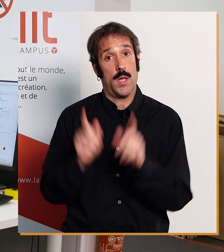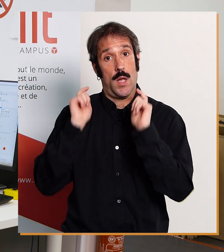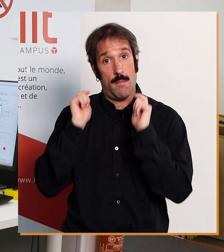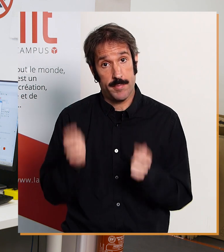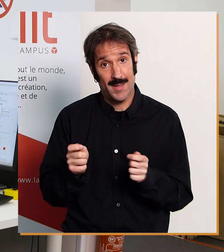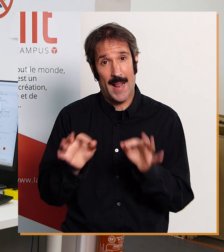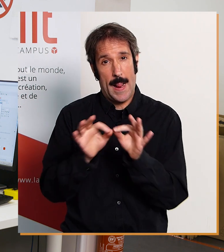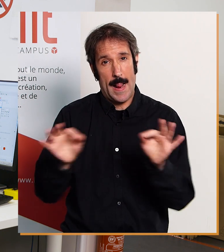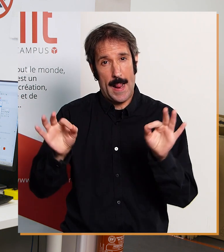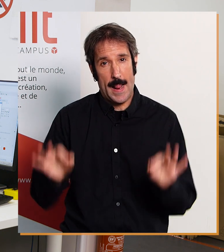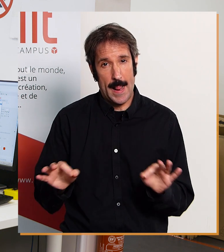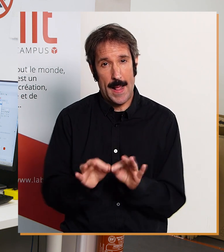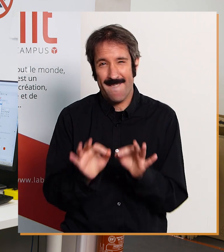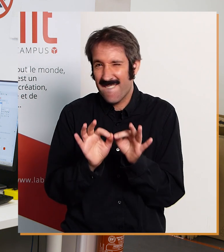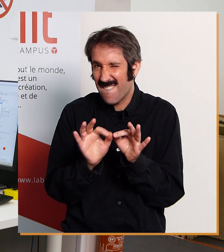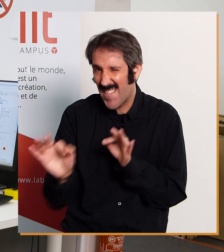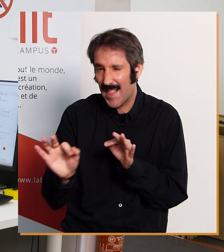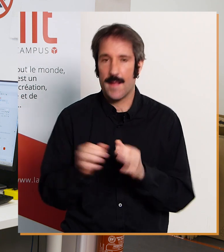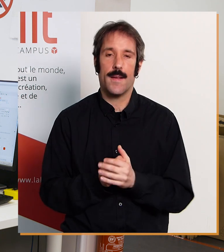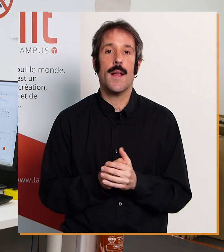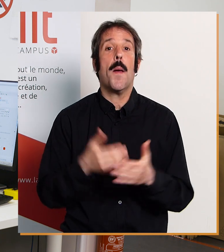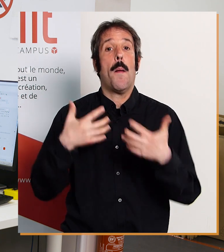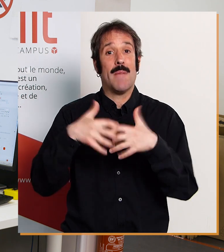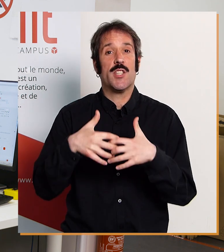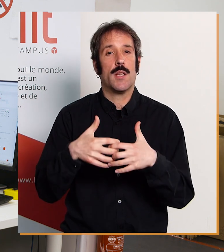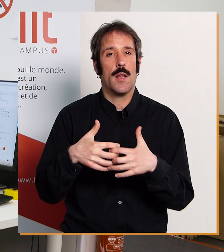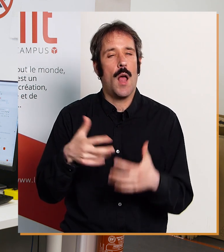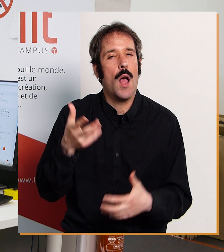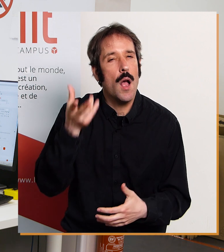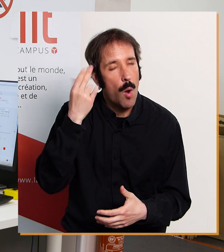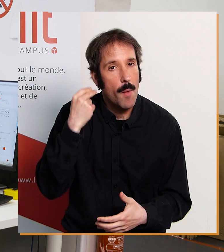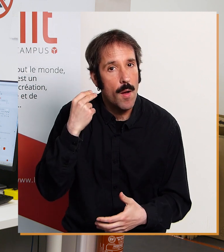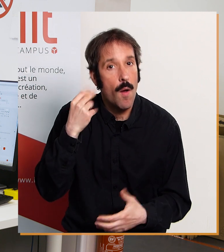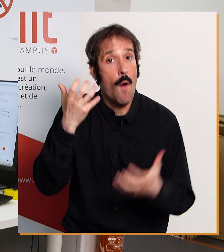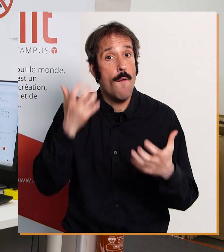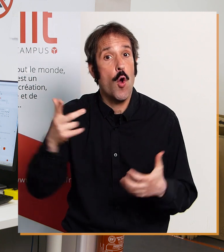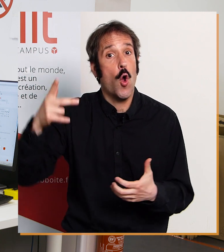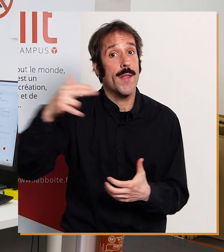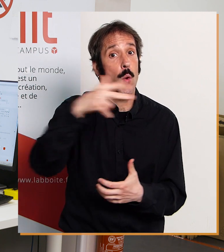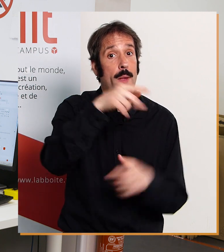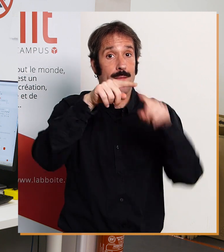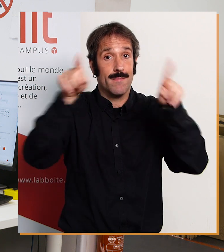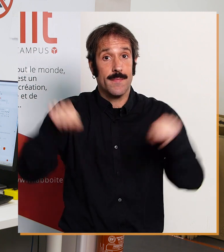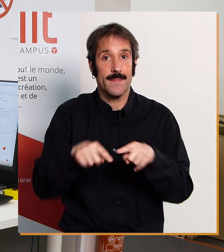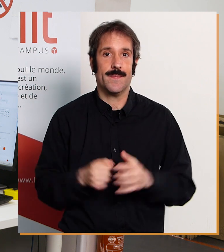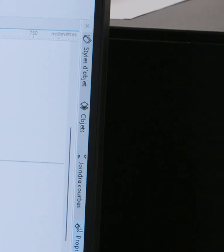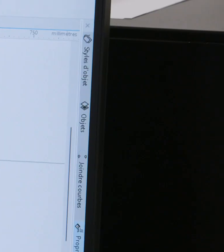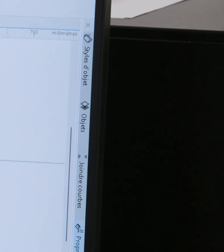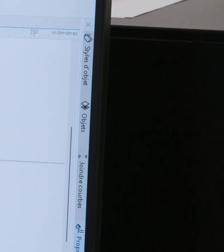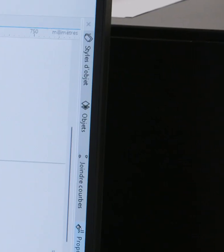je vais devoir définir mon trait en ligne très fine. Voilà, et la machine comprendra qu'il s'agit d'un cadre à découper.